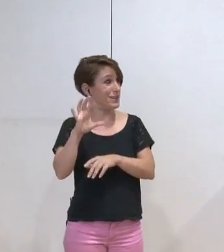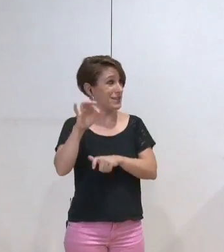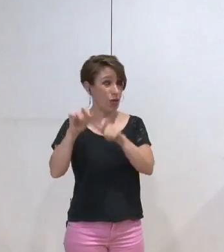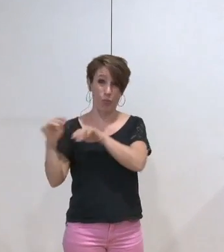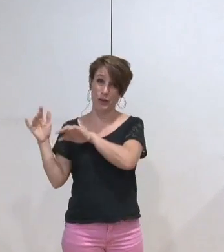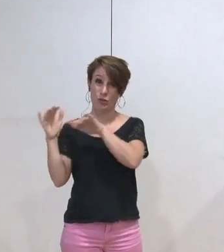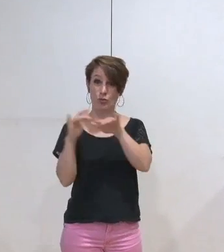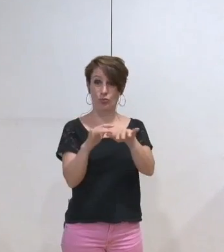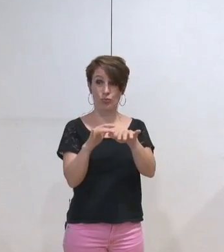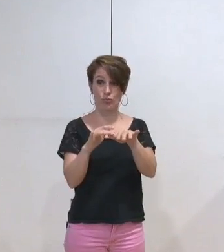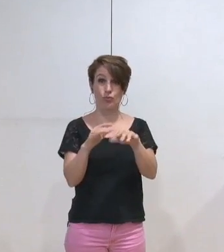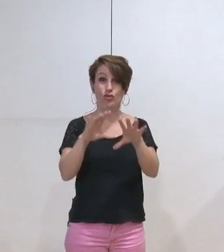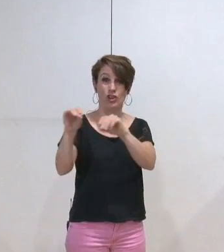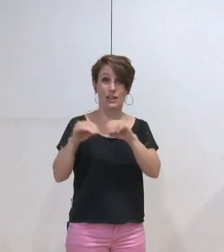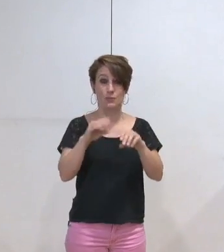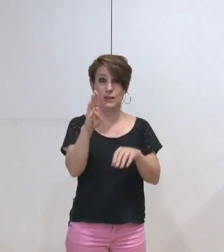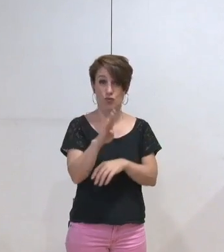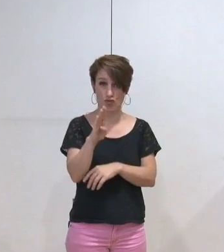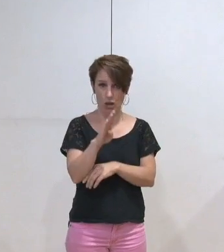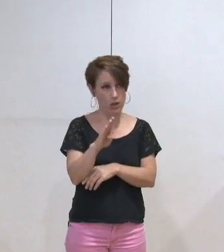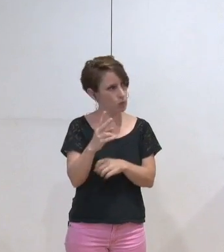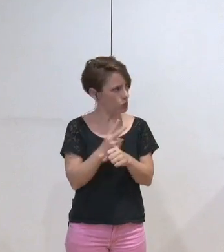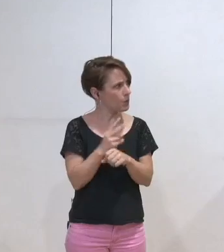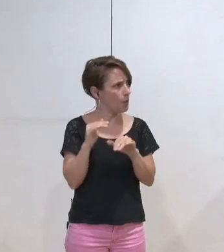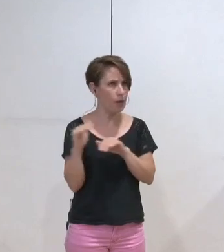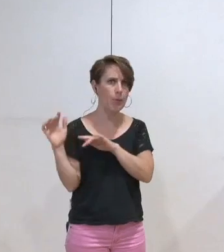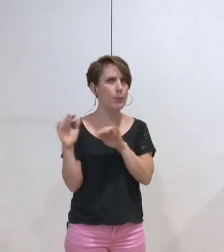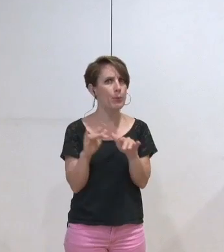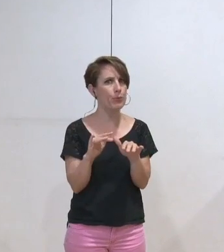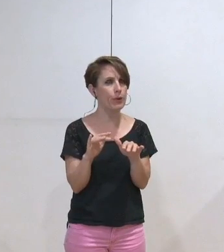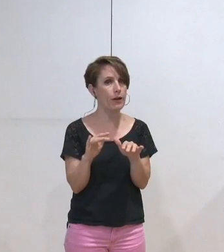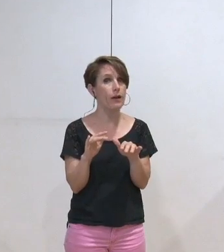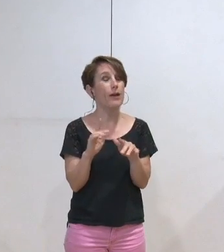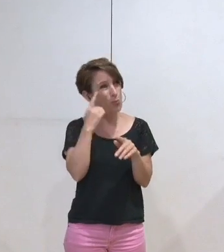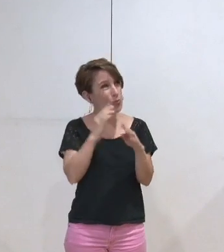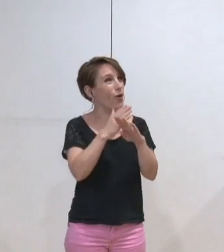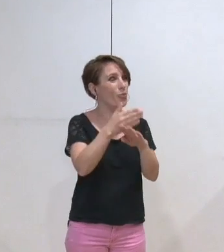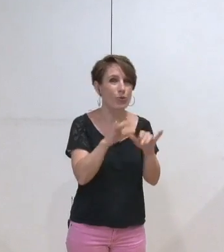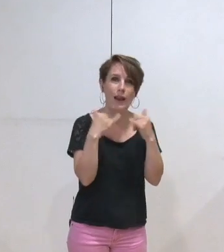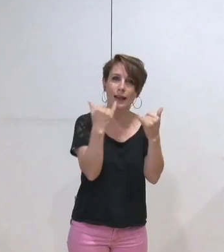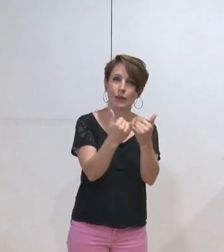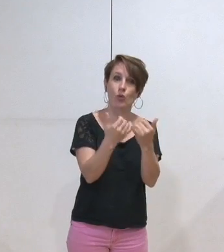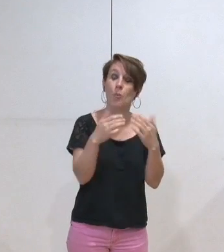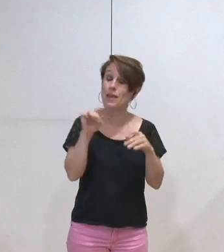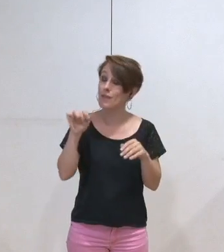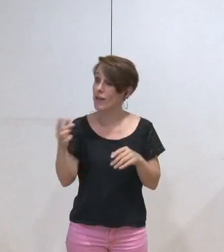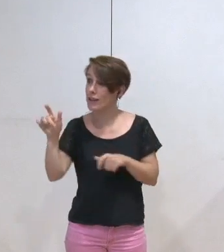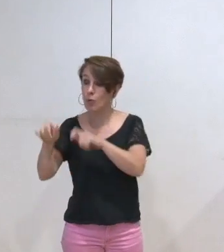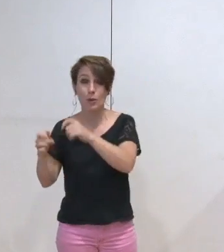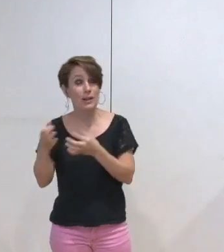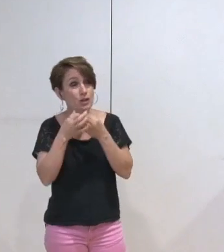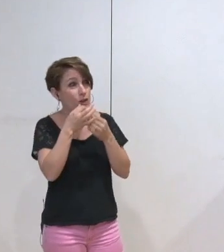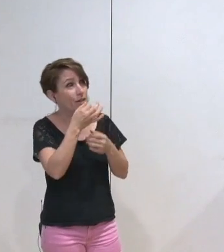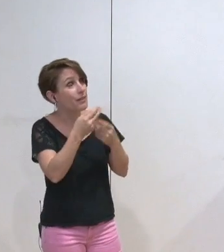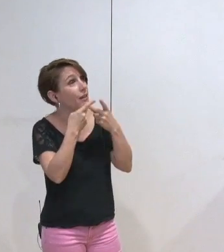qui est considérable pour l'objet et l'heure de la Réunion cependant pour accéder à la Réunion il fallait justifier les raisons de sa présence et montrer